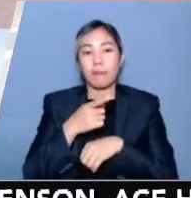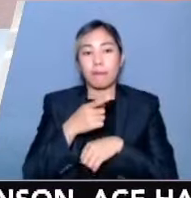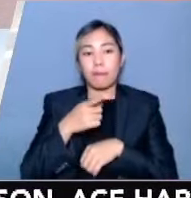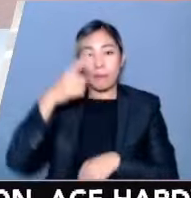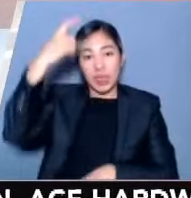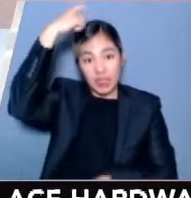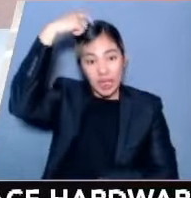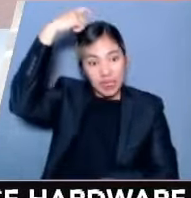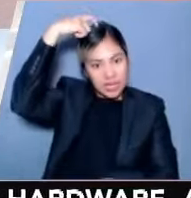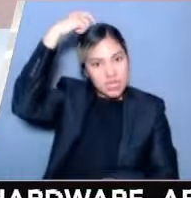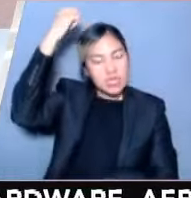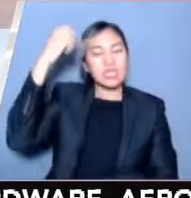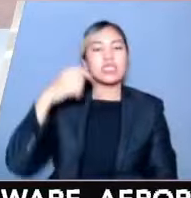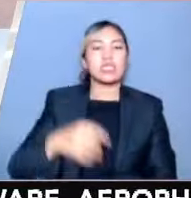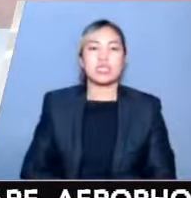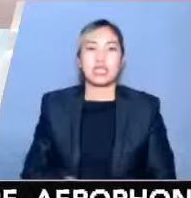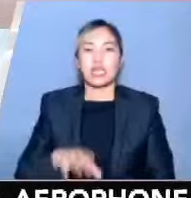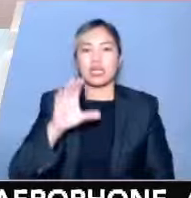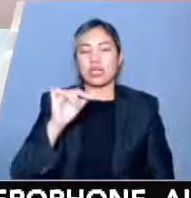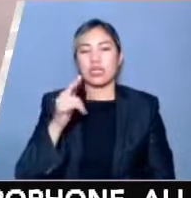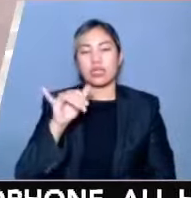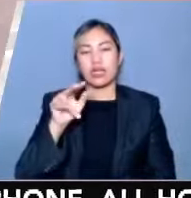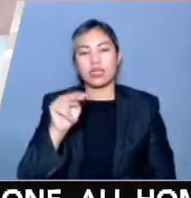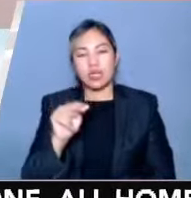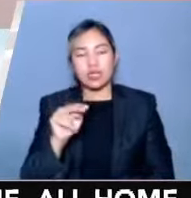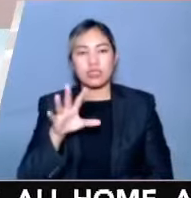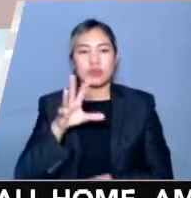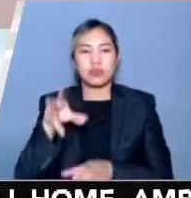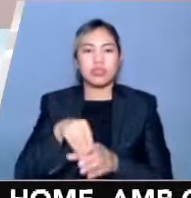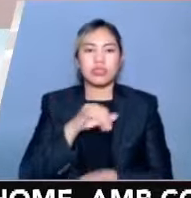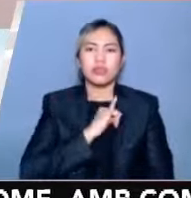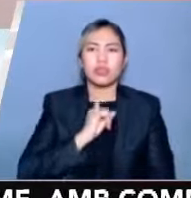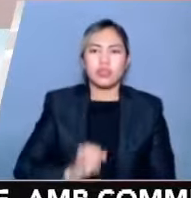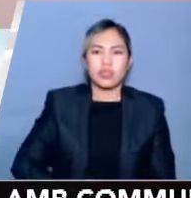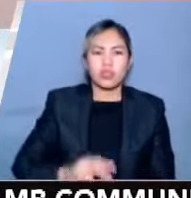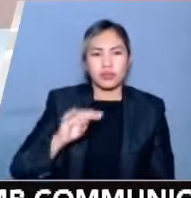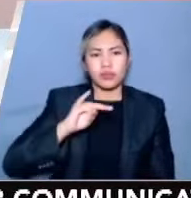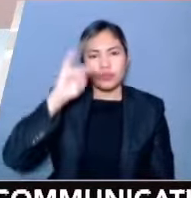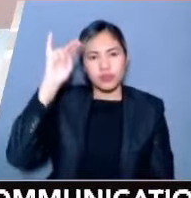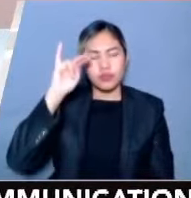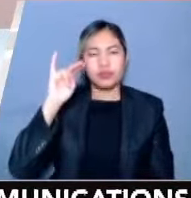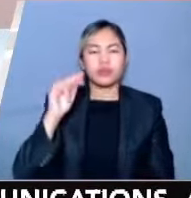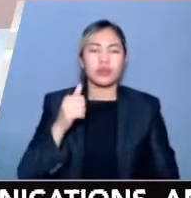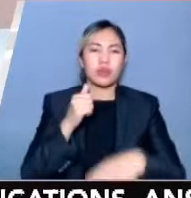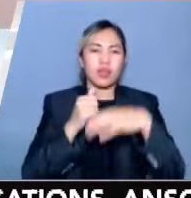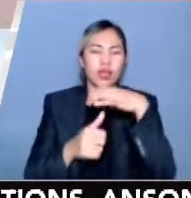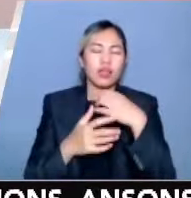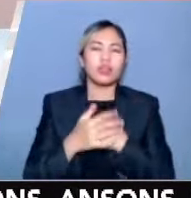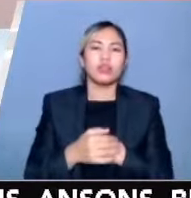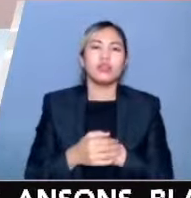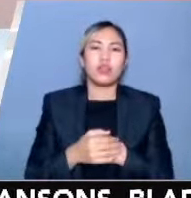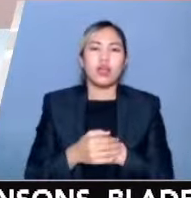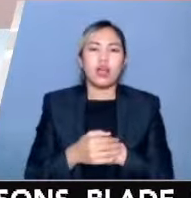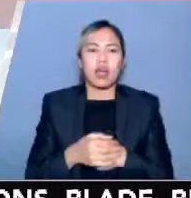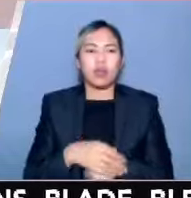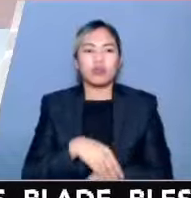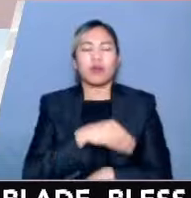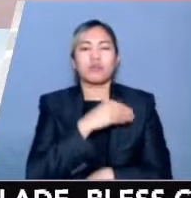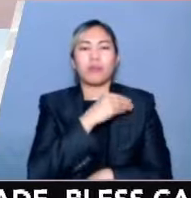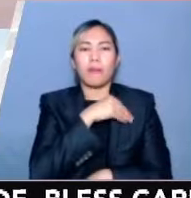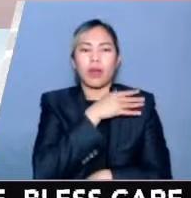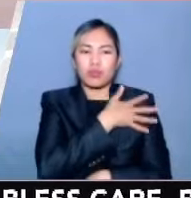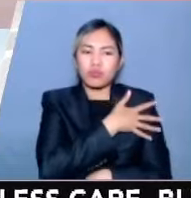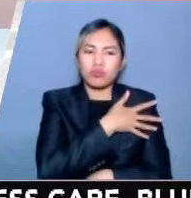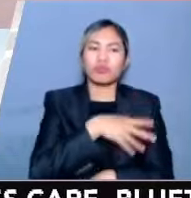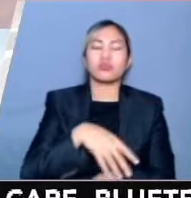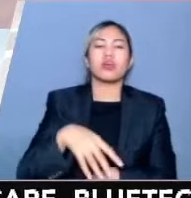island municipalities niya, Isabela, Ilocos Norte, Abra, Apayao, Kalinga, a portion of Mountain Province,